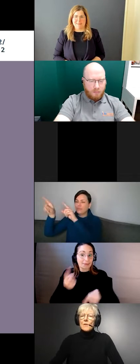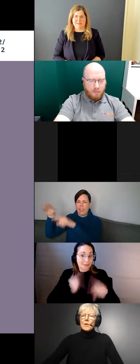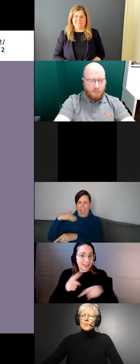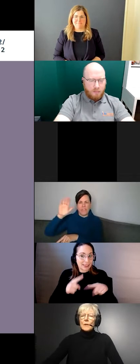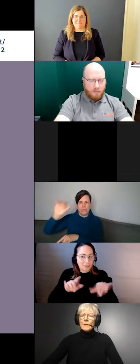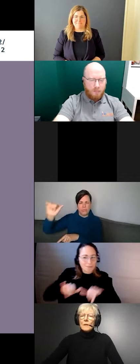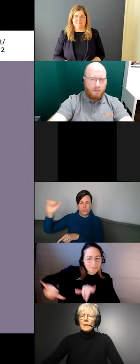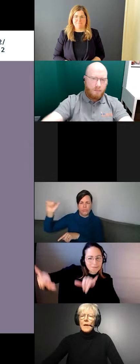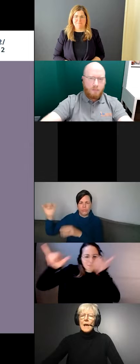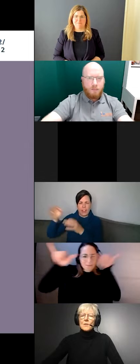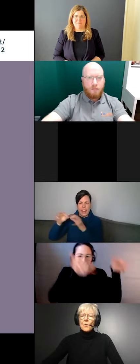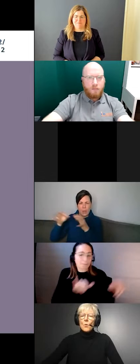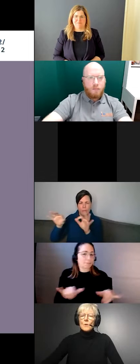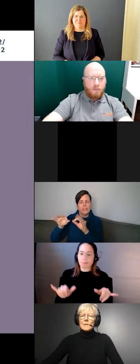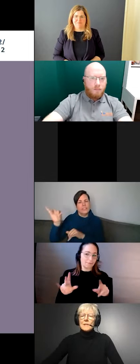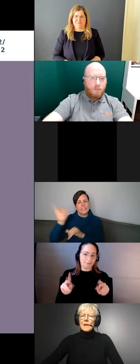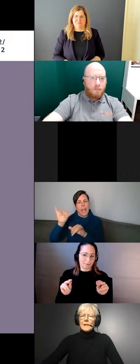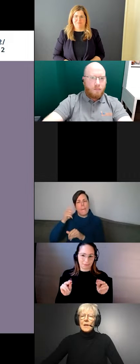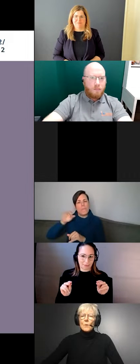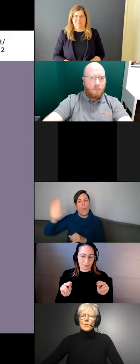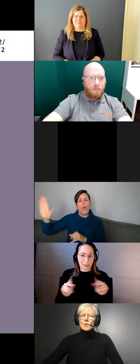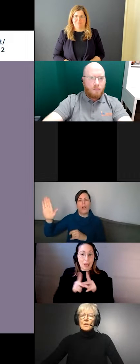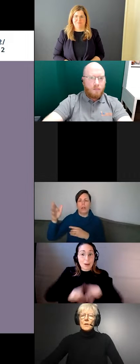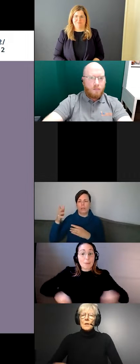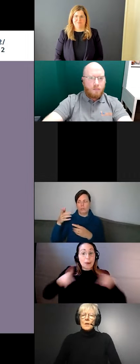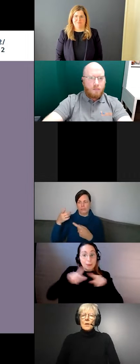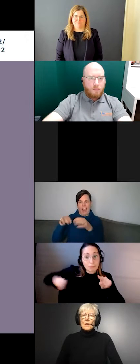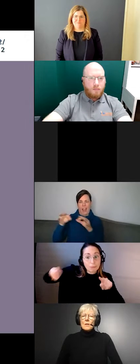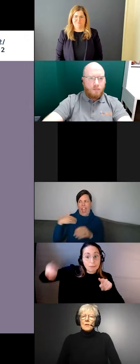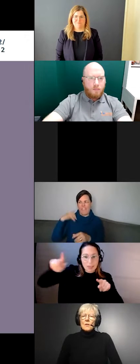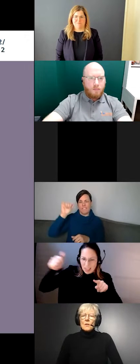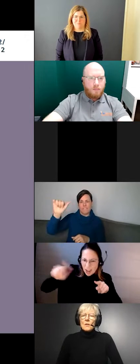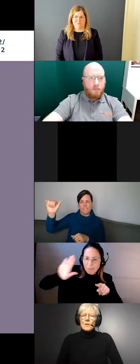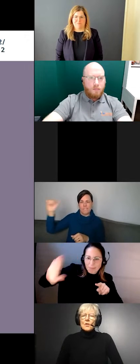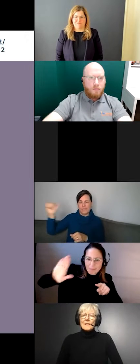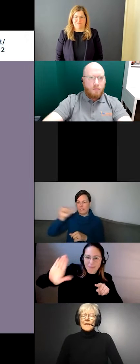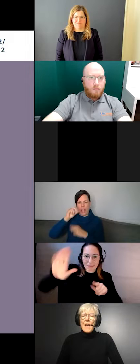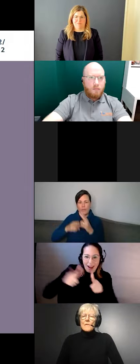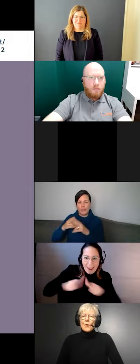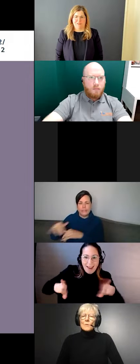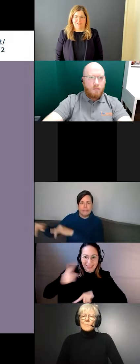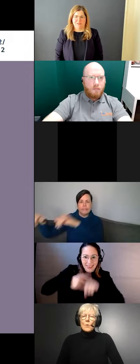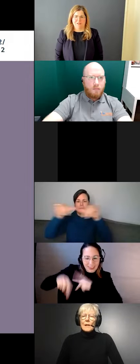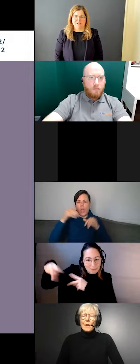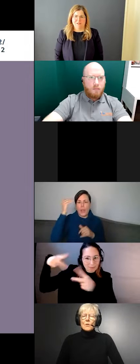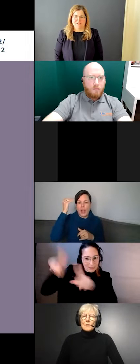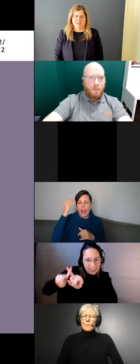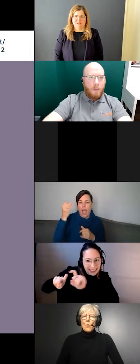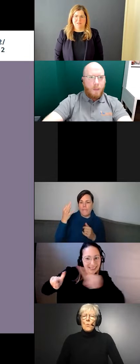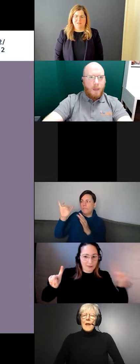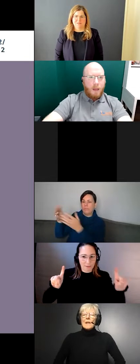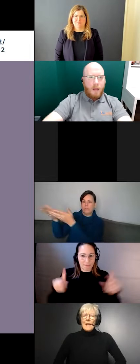Maintenant, la langue des signes n'est pas universelle et chaque pays a sa propre